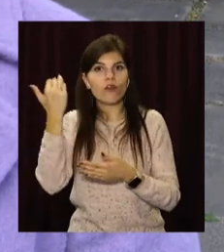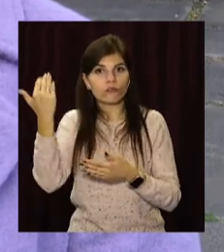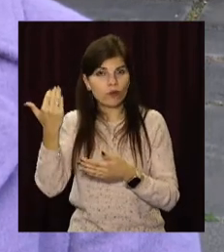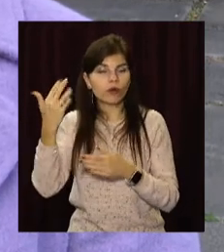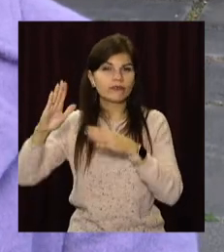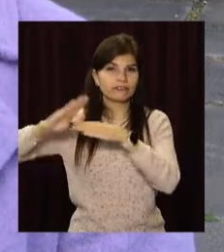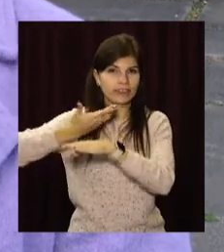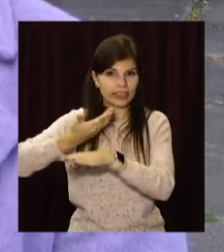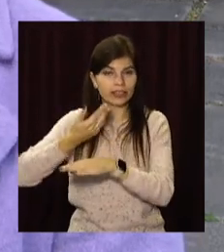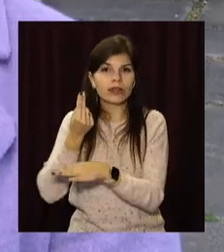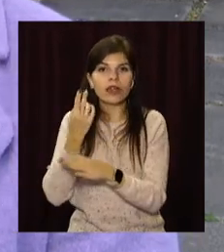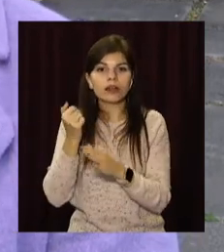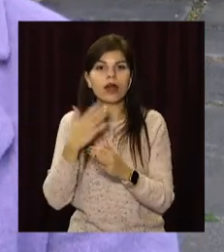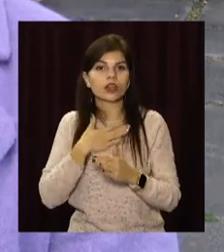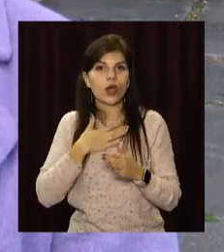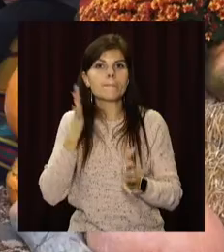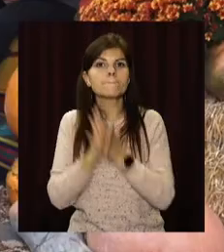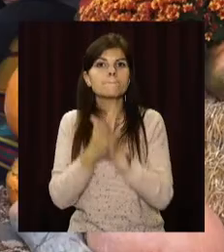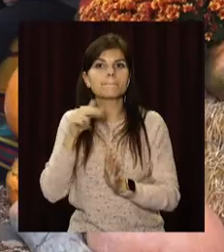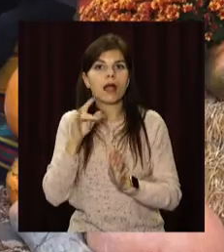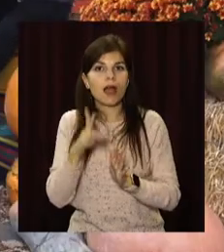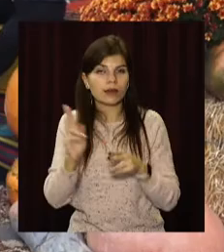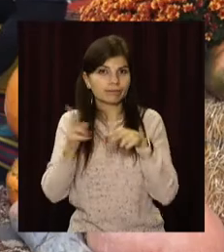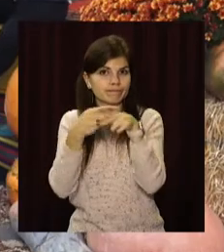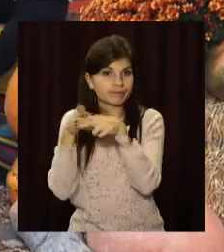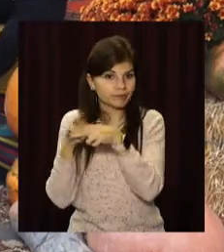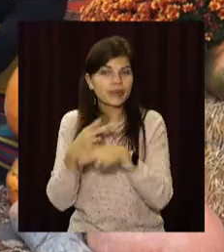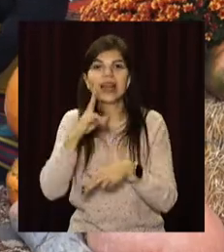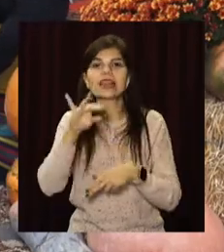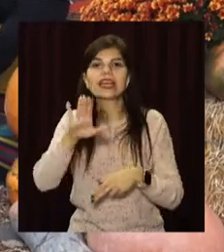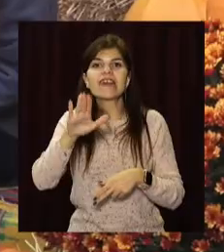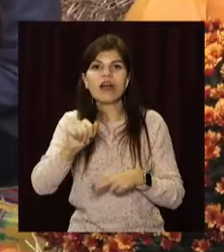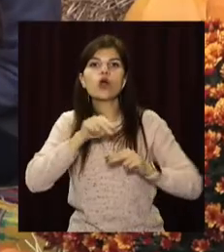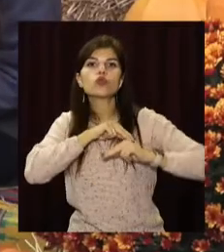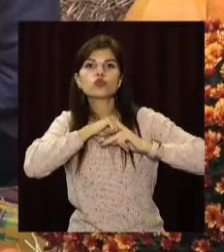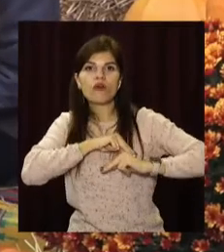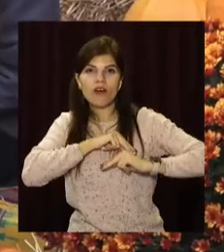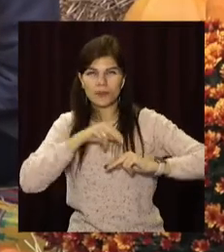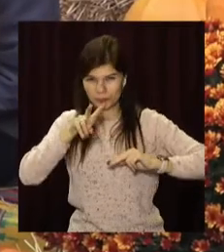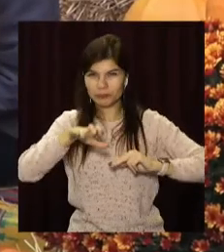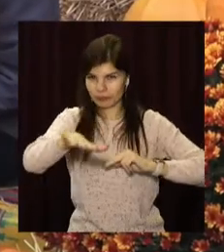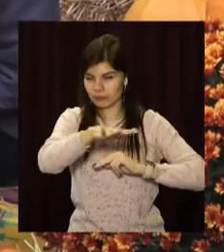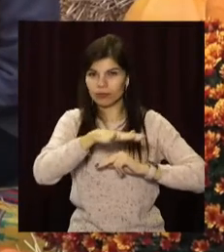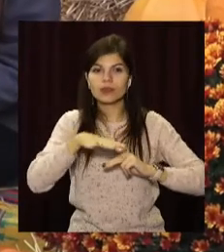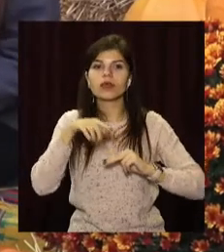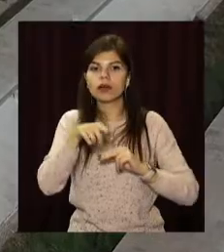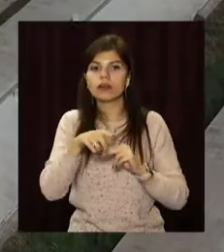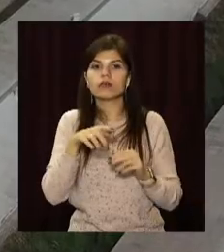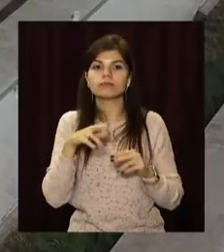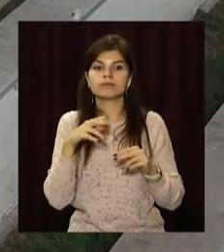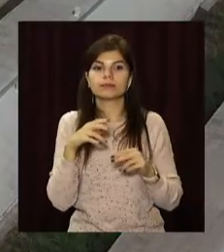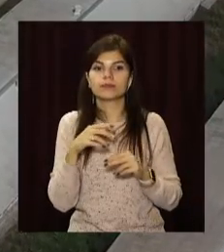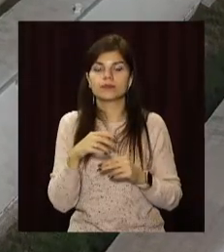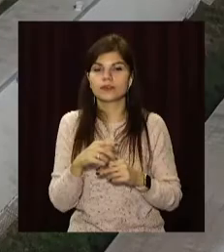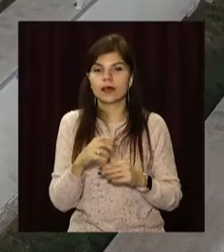на реконструкцію нашого парку. Допомагає Ниві Трудовій розвиватися й найбільше підприємство, яке входить до холдингу –